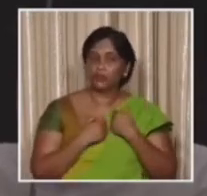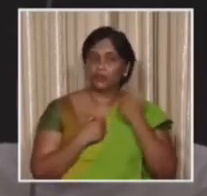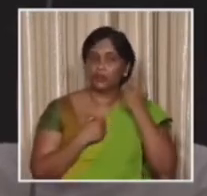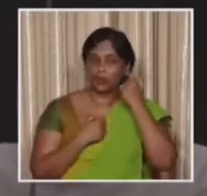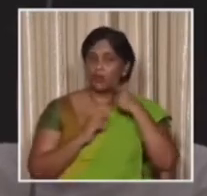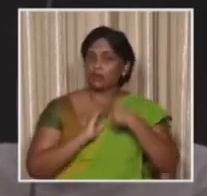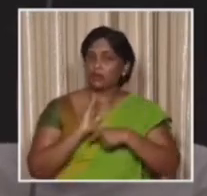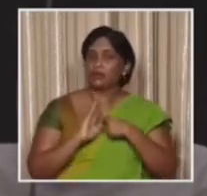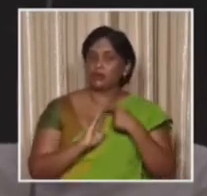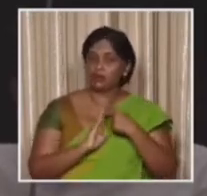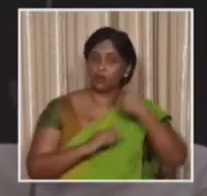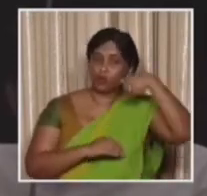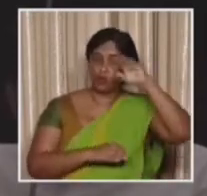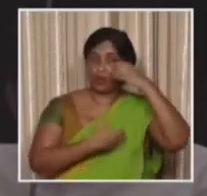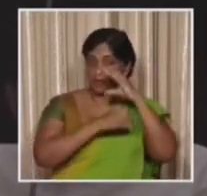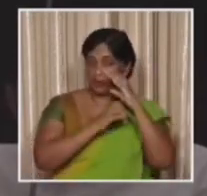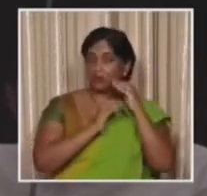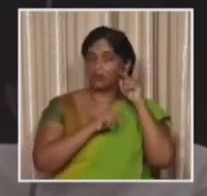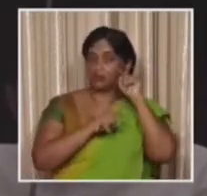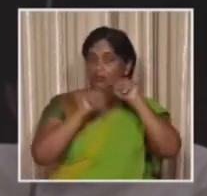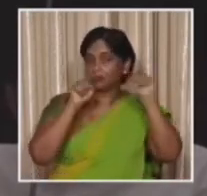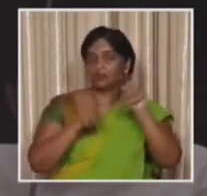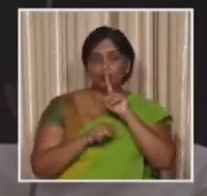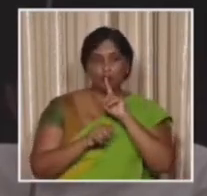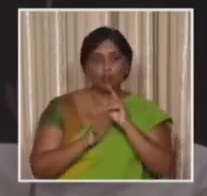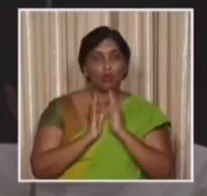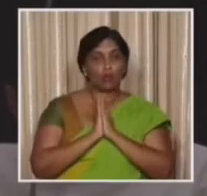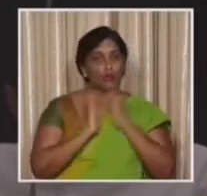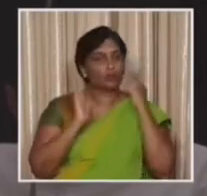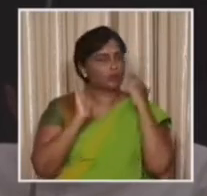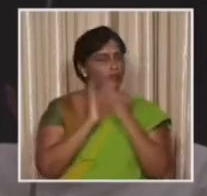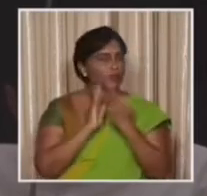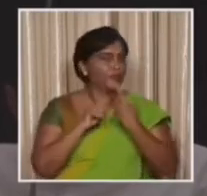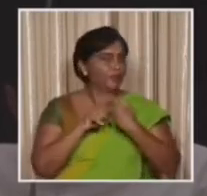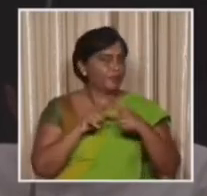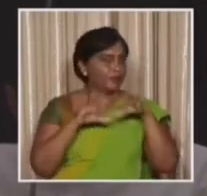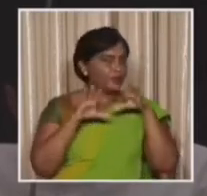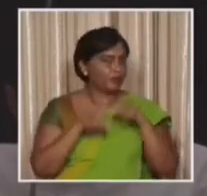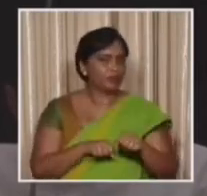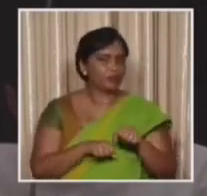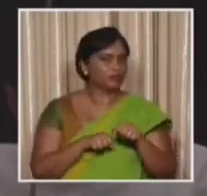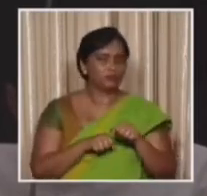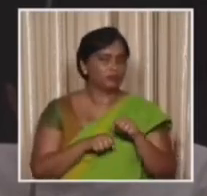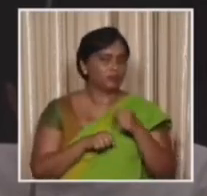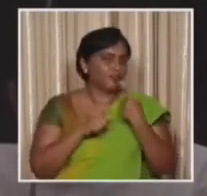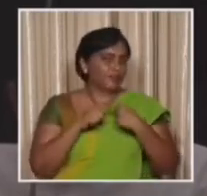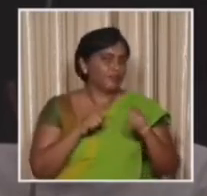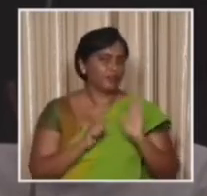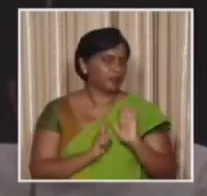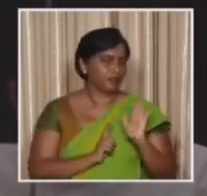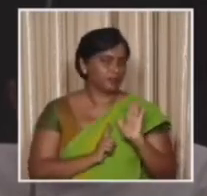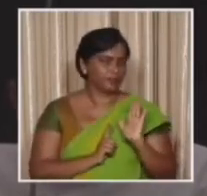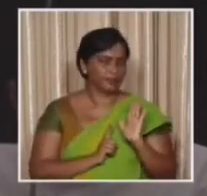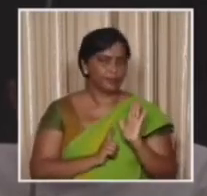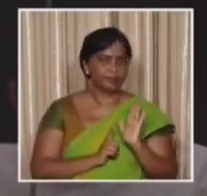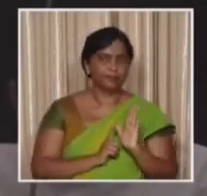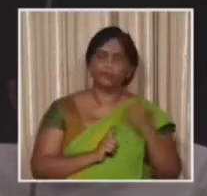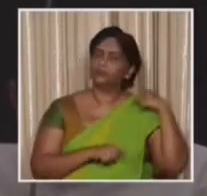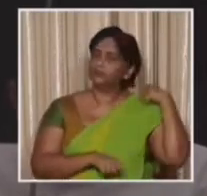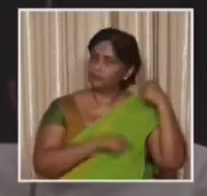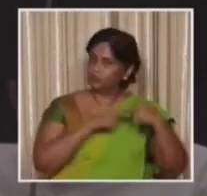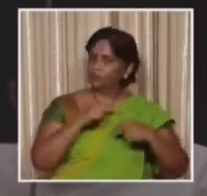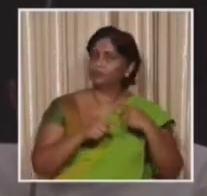என்பவை வெறுமனே பௌத்த மதத்துக்கு மாத்திரம் உரியதல்ல இந்த நாட்டிலே வாழ்கின்ற இந்த நாட்டிலே வாழ்ந்த பூர்வீக குடிகளான சகல இனத்தையும்